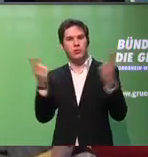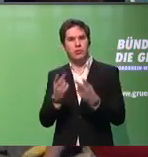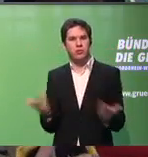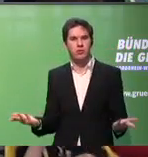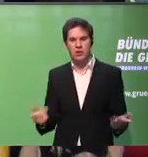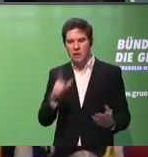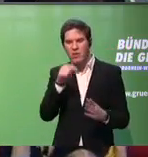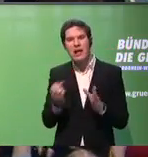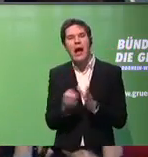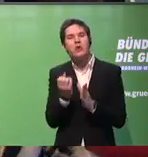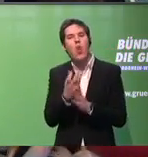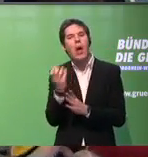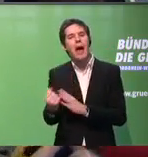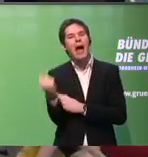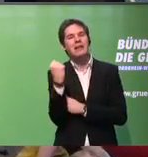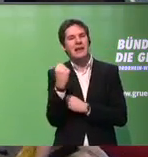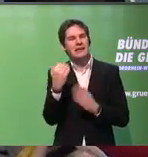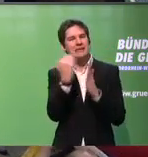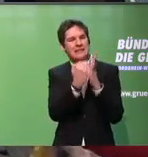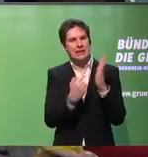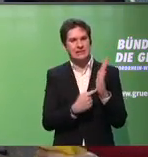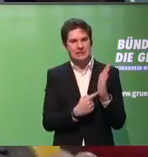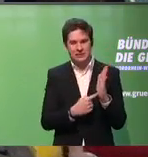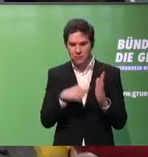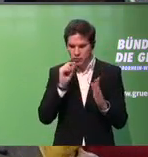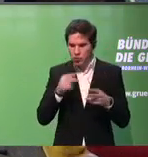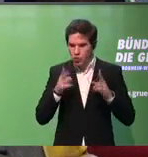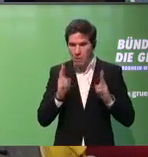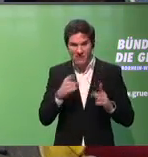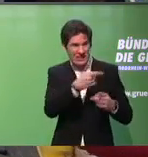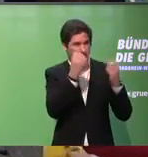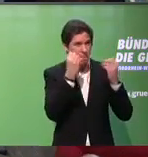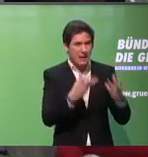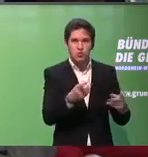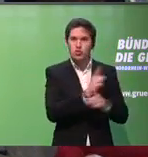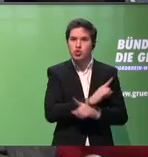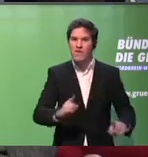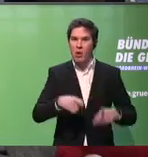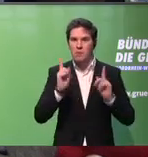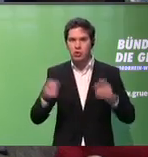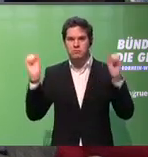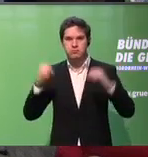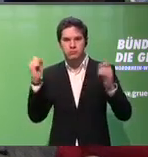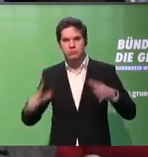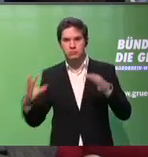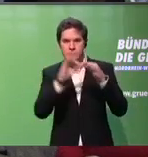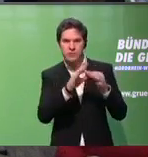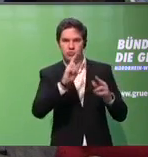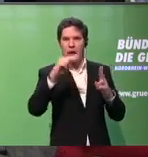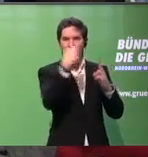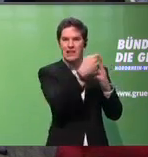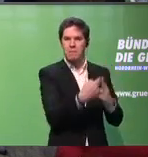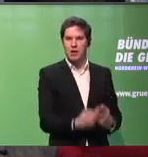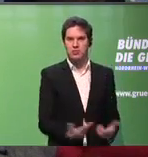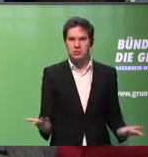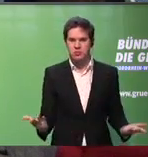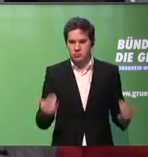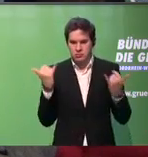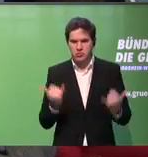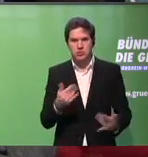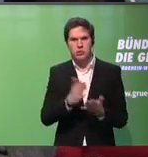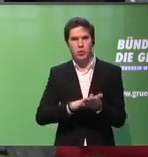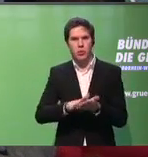nicht unmittelbar nach Fukushima an diese Entscheidung angepasst worden ist. Das ist ein